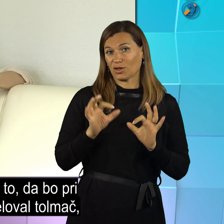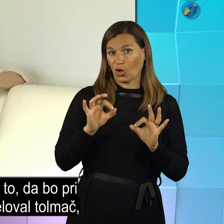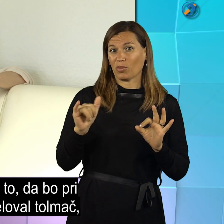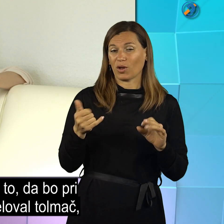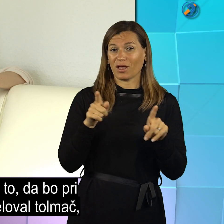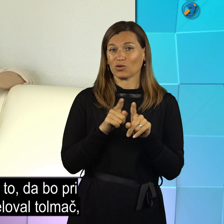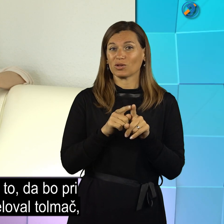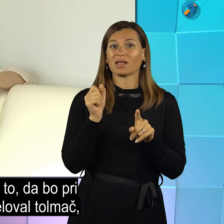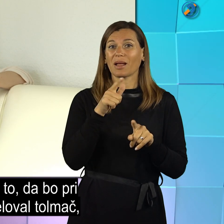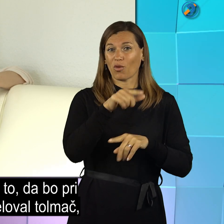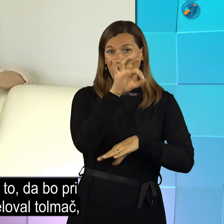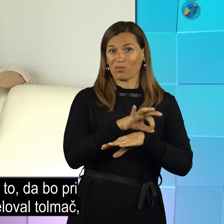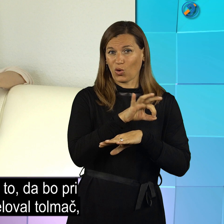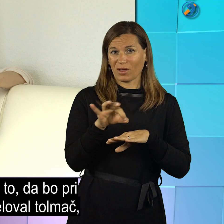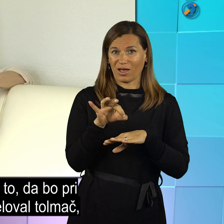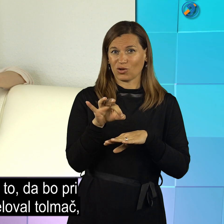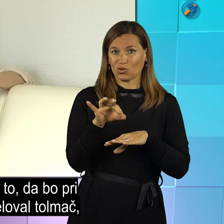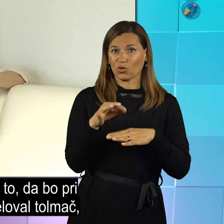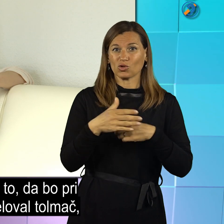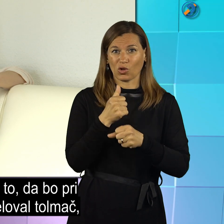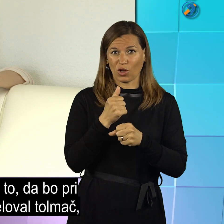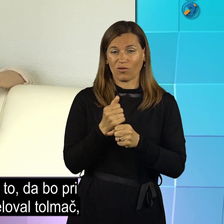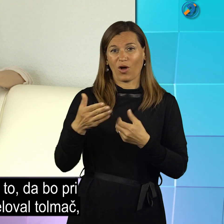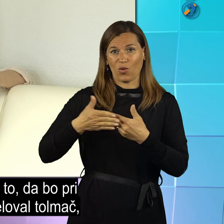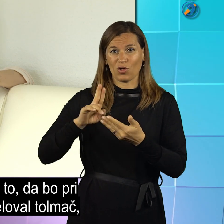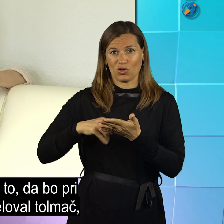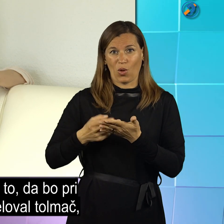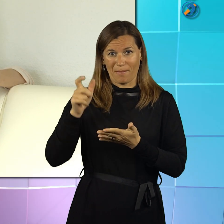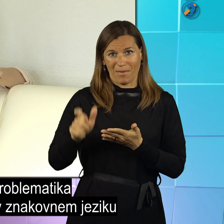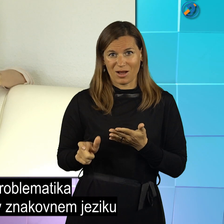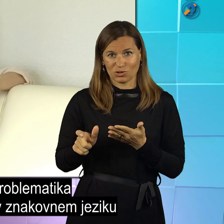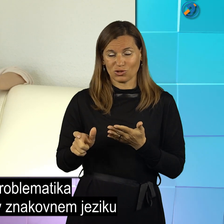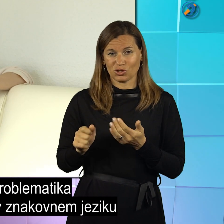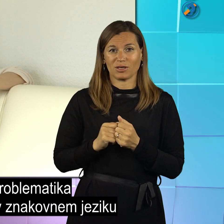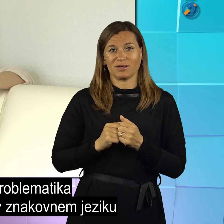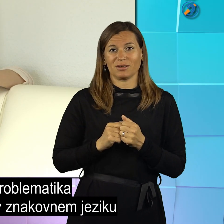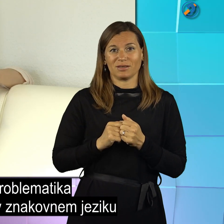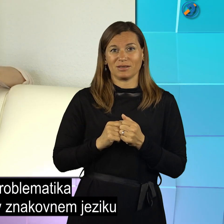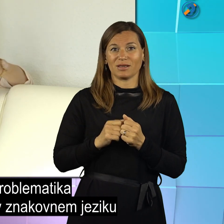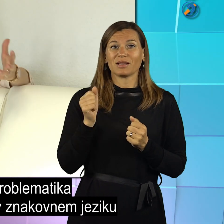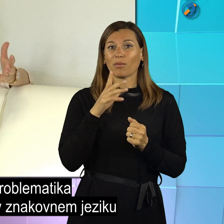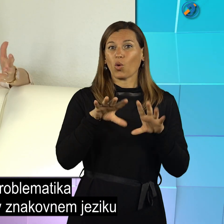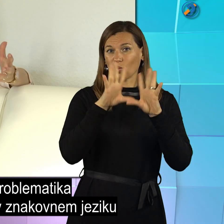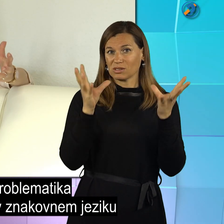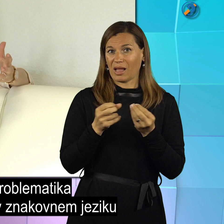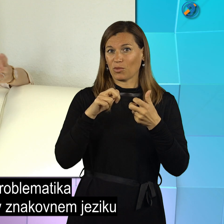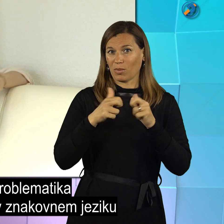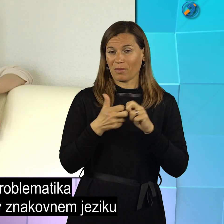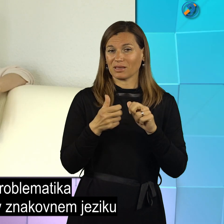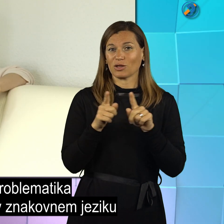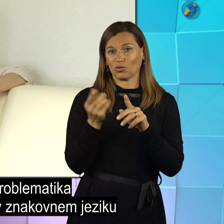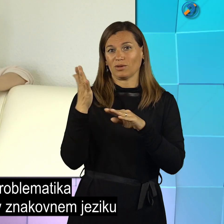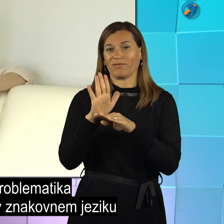Dobro je tudi to, da bo v projektu sodeloval tolmač, ne, kjer bo v bistvu vsa